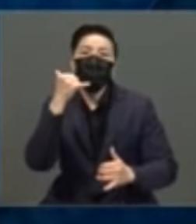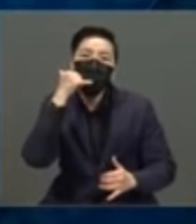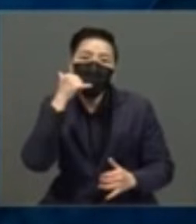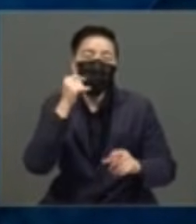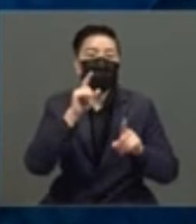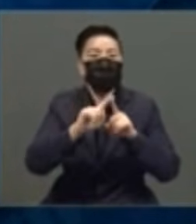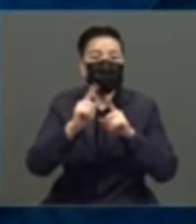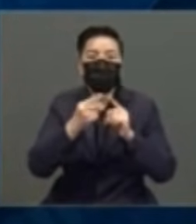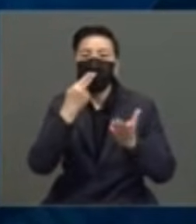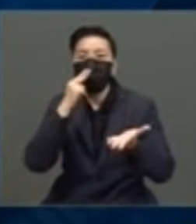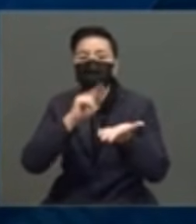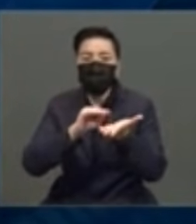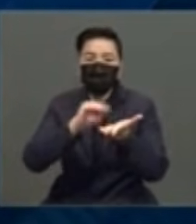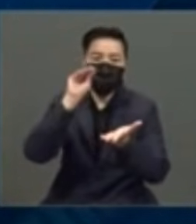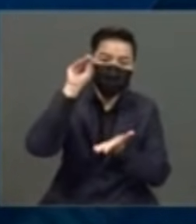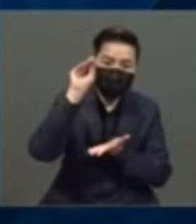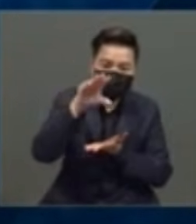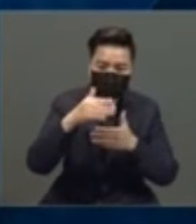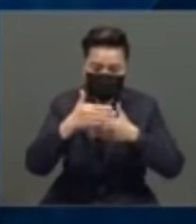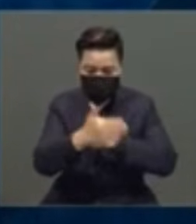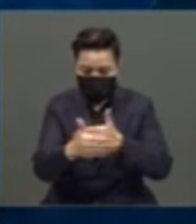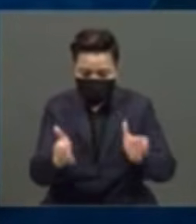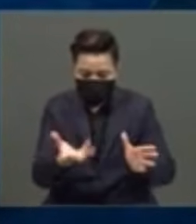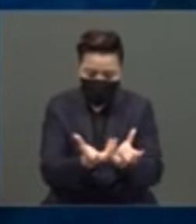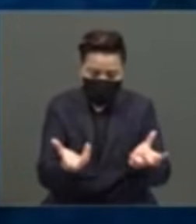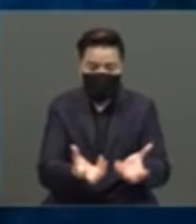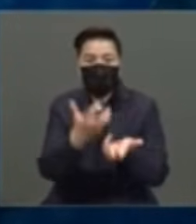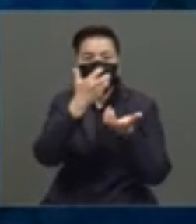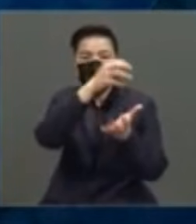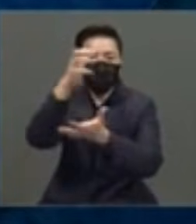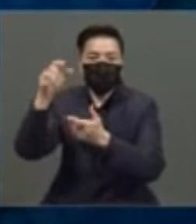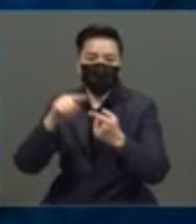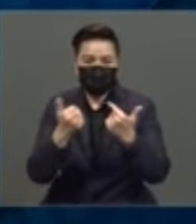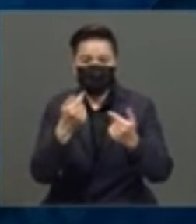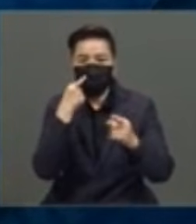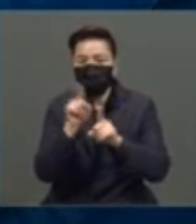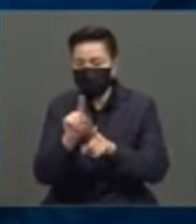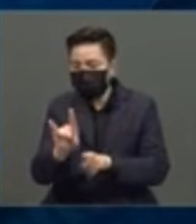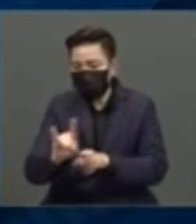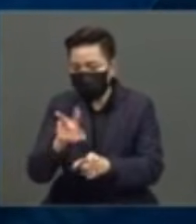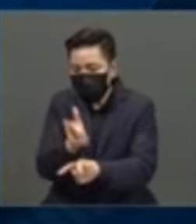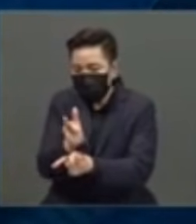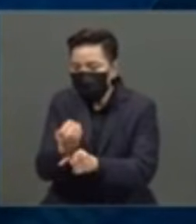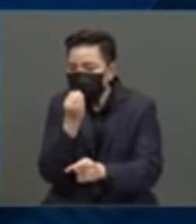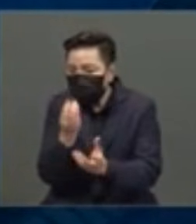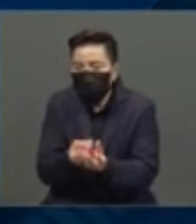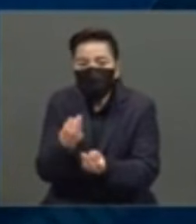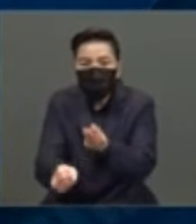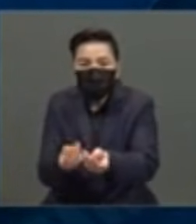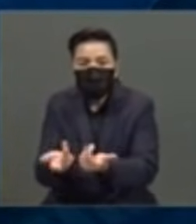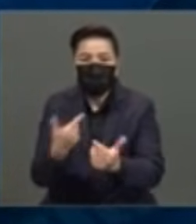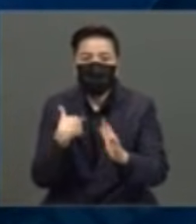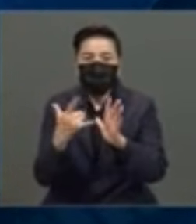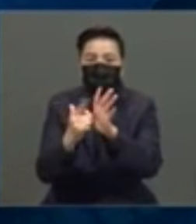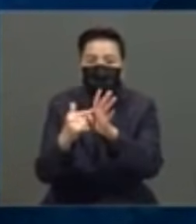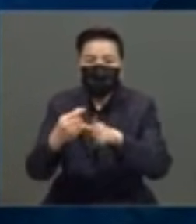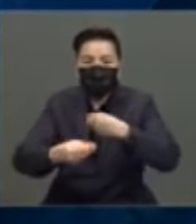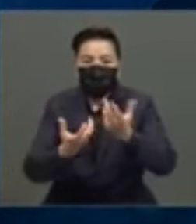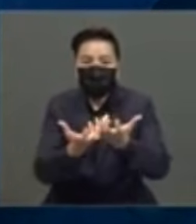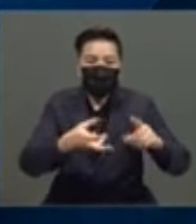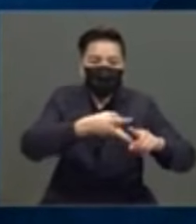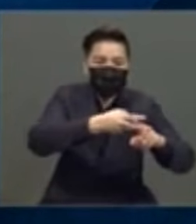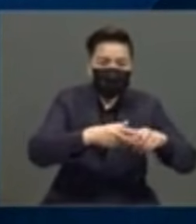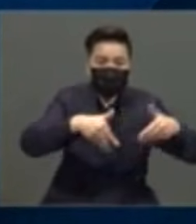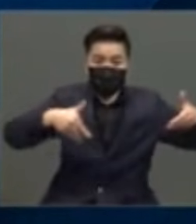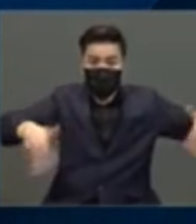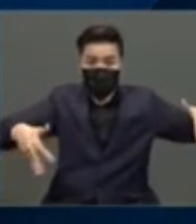นาคมไปรษณีย์พัสดุพันร้านจำหน่ายอาหารสัตว์ร้านขายยาเวชภัณฑ์ร้านจำหน่ายเครื่องมือช่าง